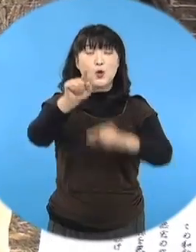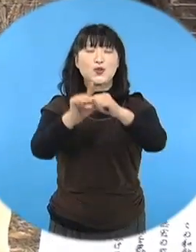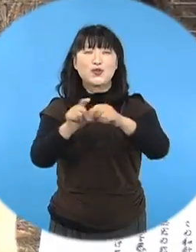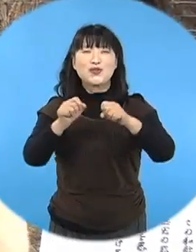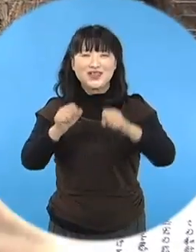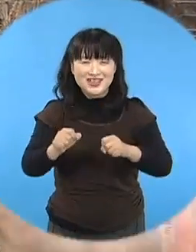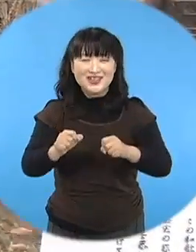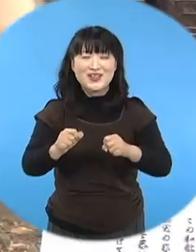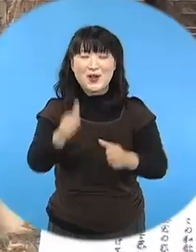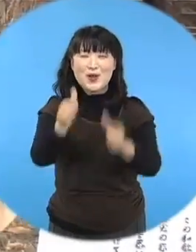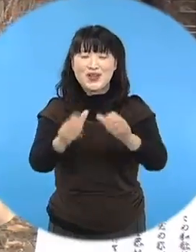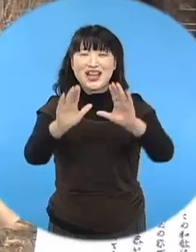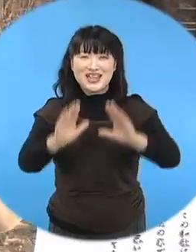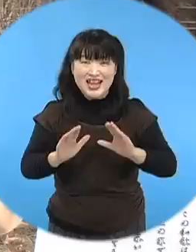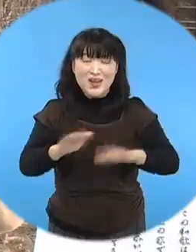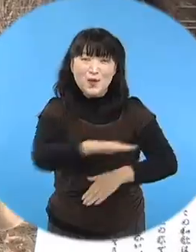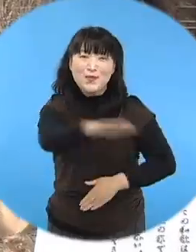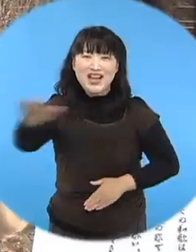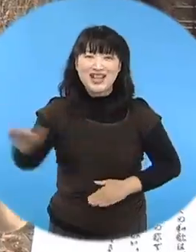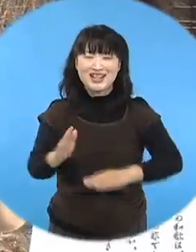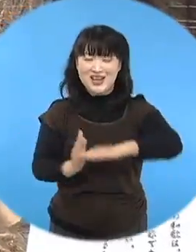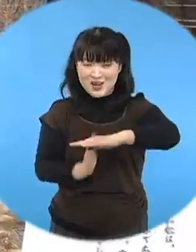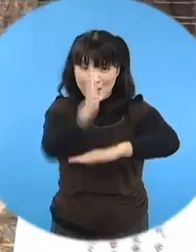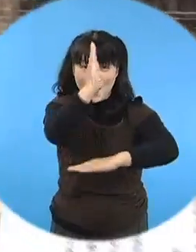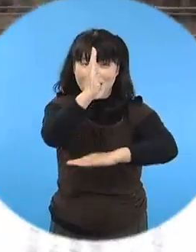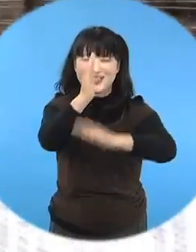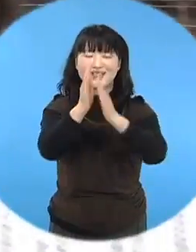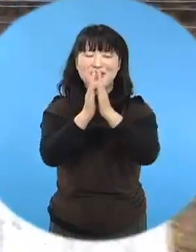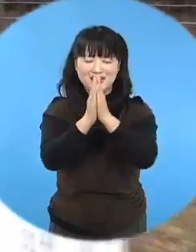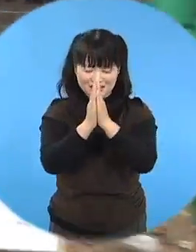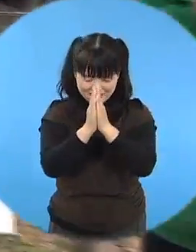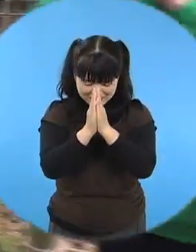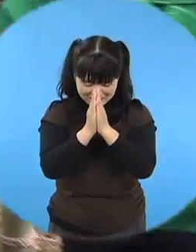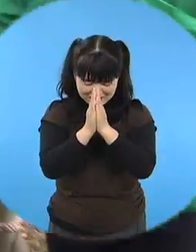受験生の皆さんが合格しますように。